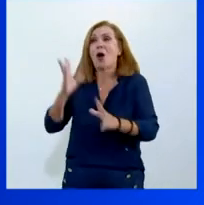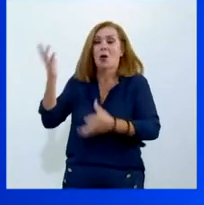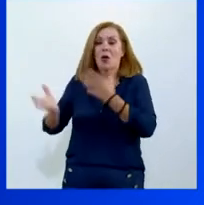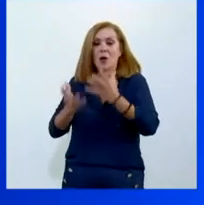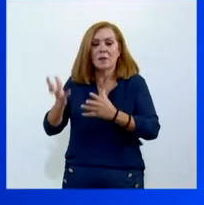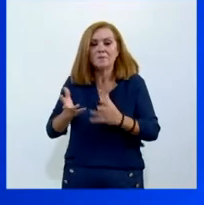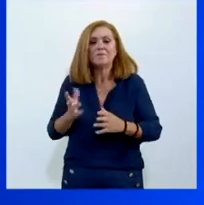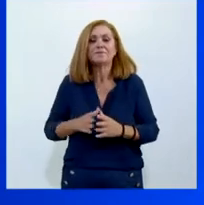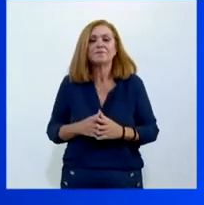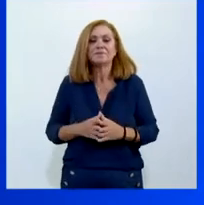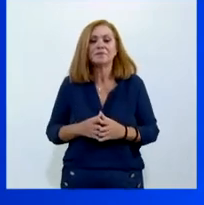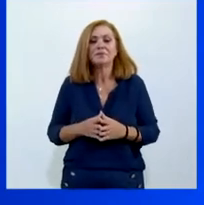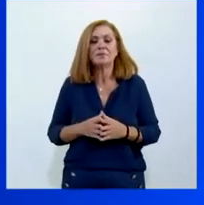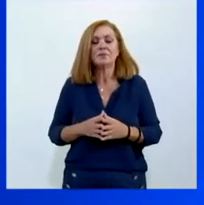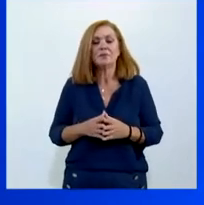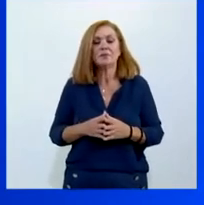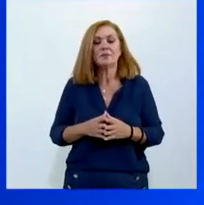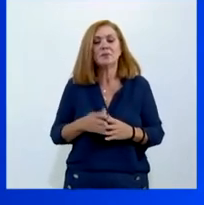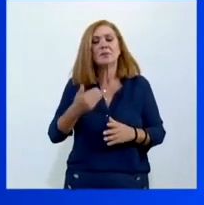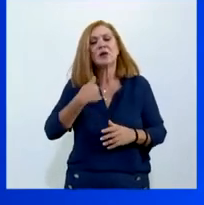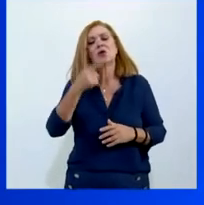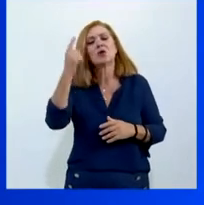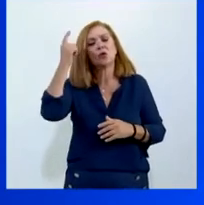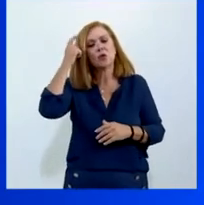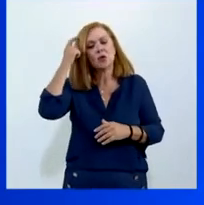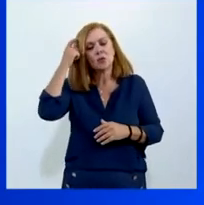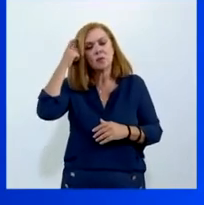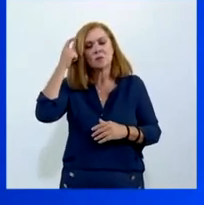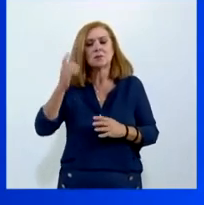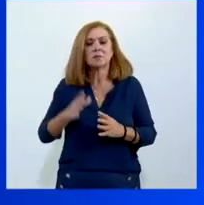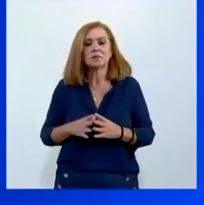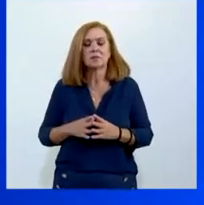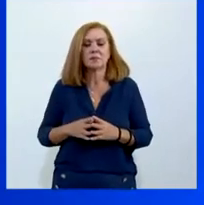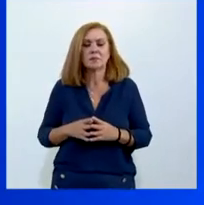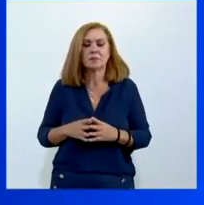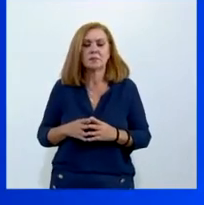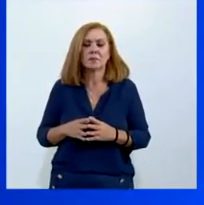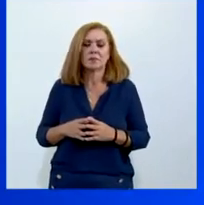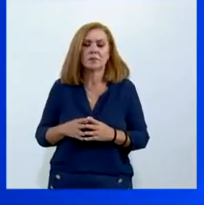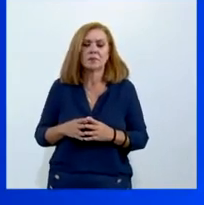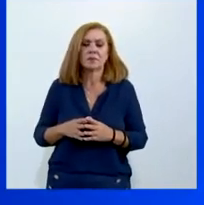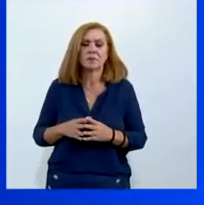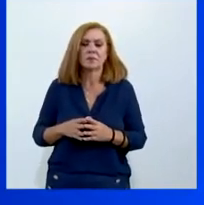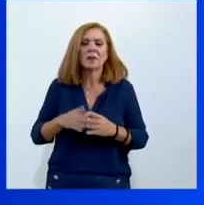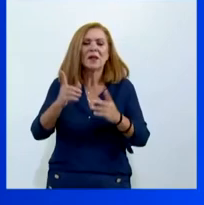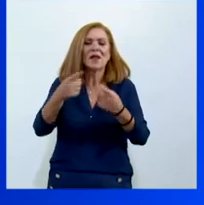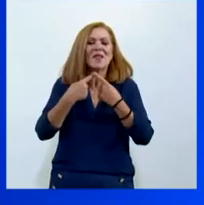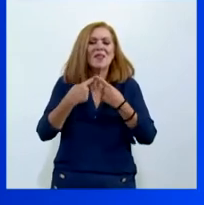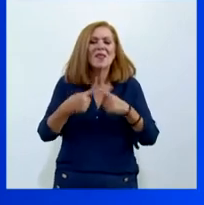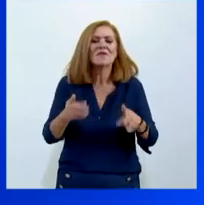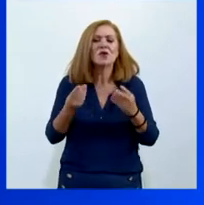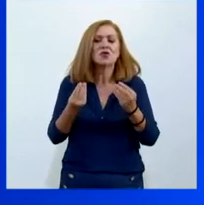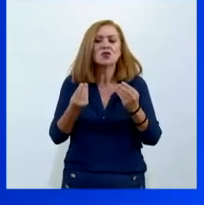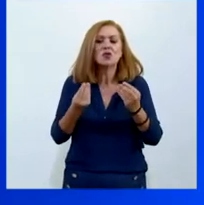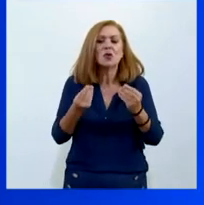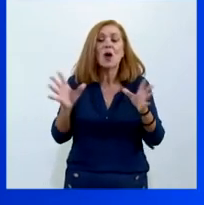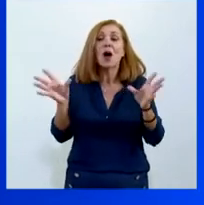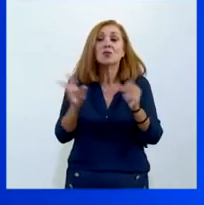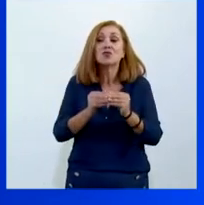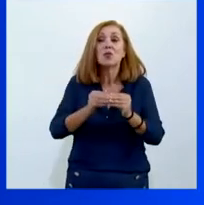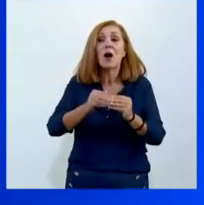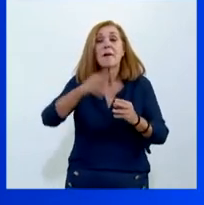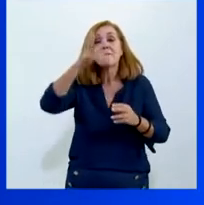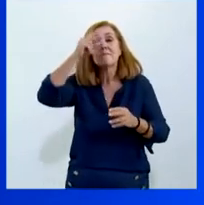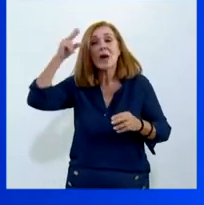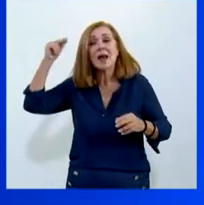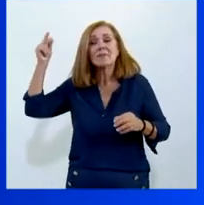είναι βέβαιο. Και νομίζω ότι μια πάλι διαφορετική προσέγγιση για το ρόλο του Δημοκρατίου Πανεπιστημίου στον